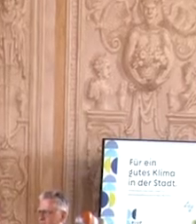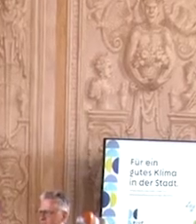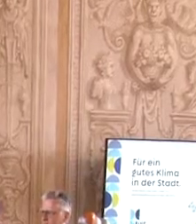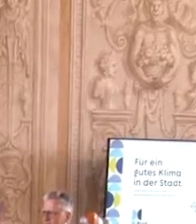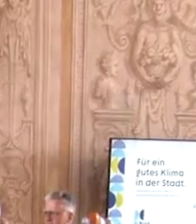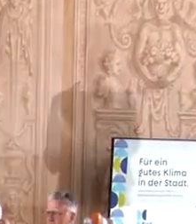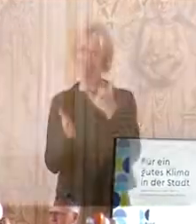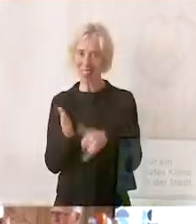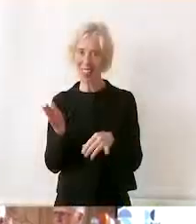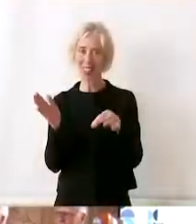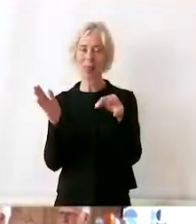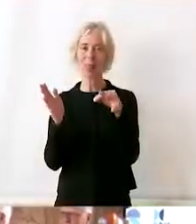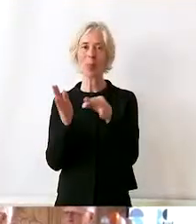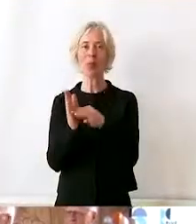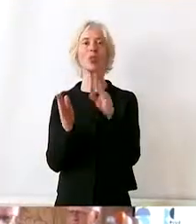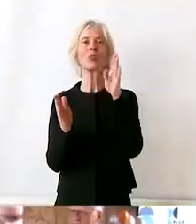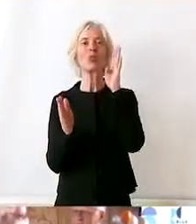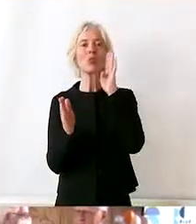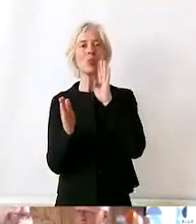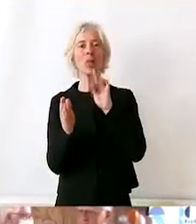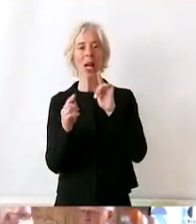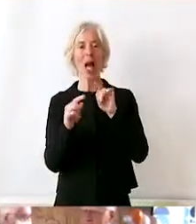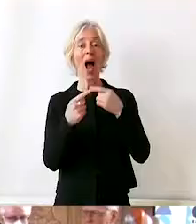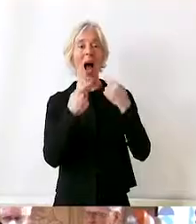die Kooperationsvereinbarung.